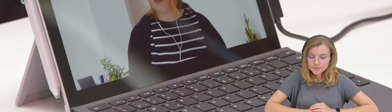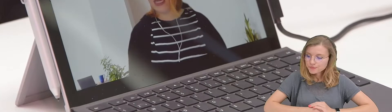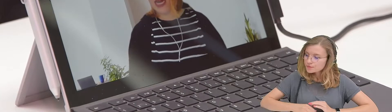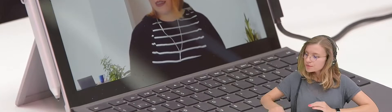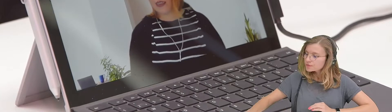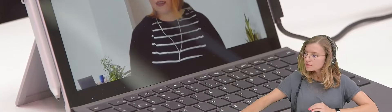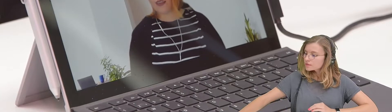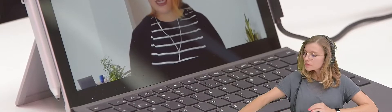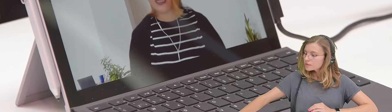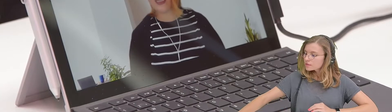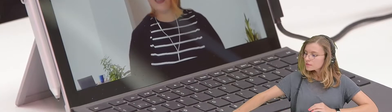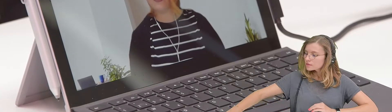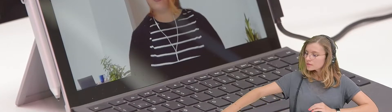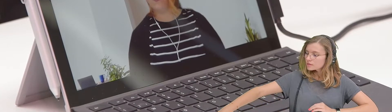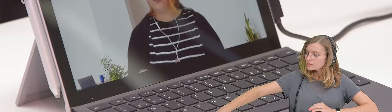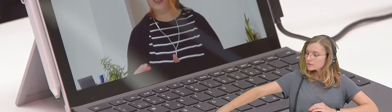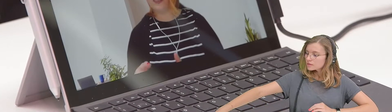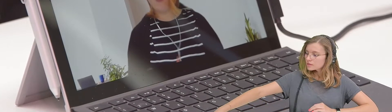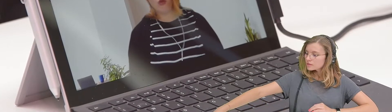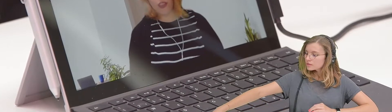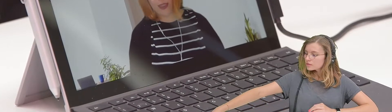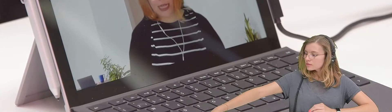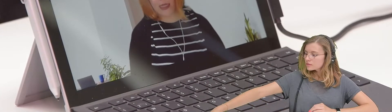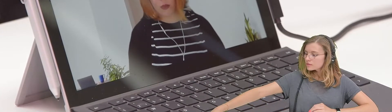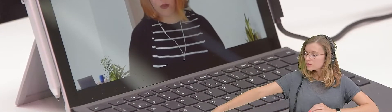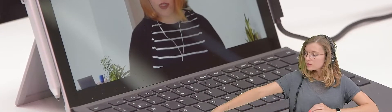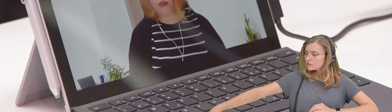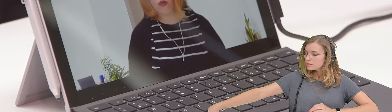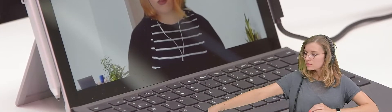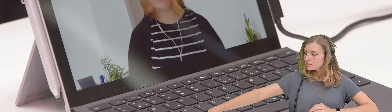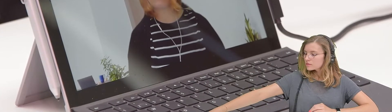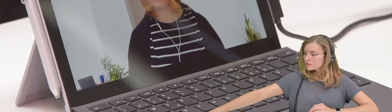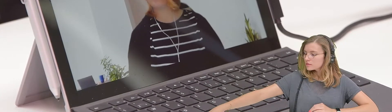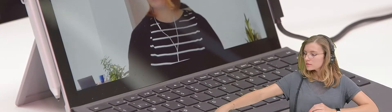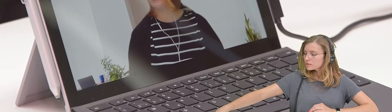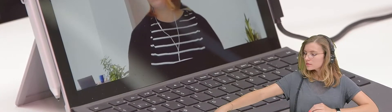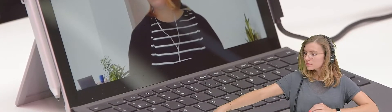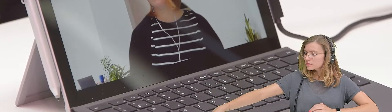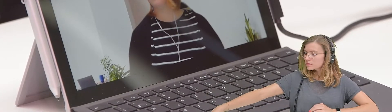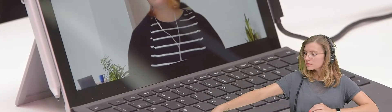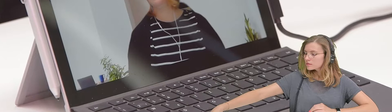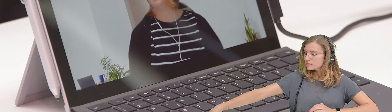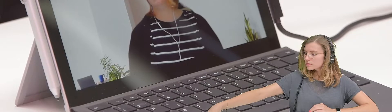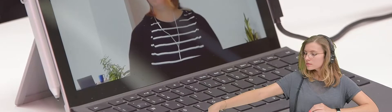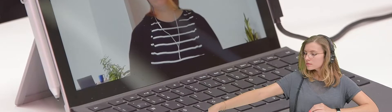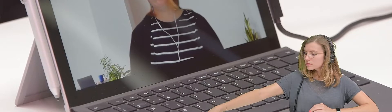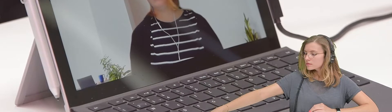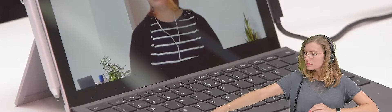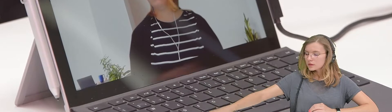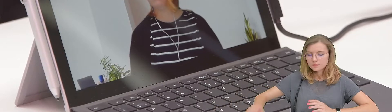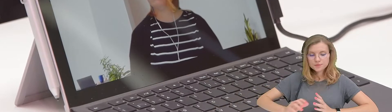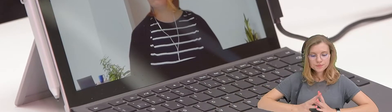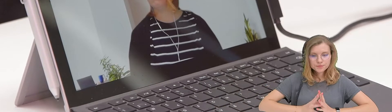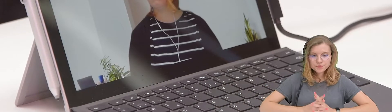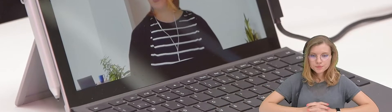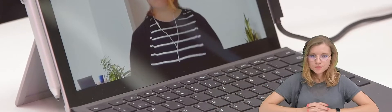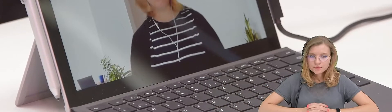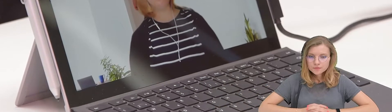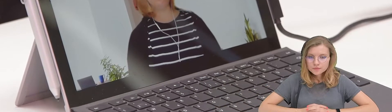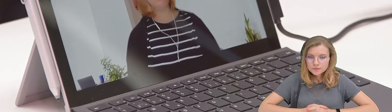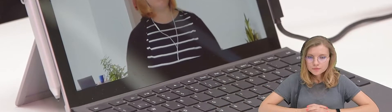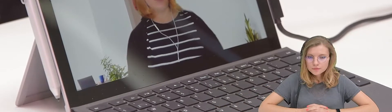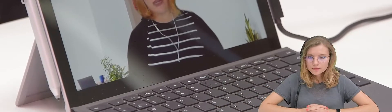dass jemand anderes, der dann auf deinen Emoji-Satz sozusagen guckt, versteht, um was es geht. Also,